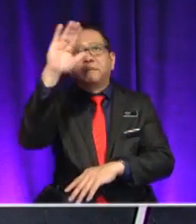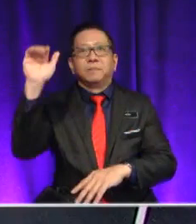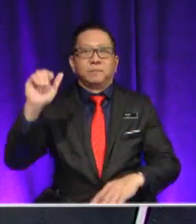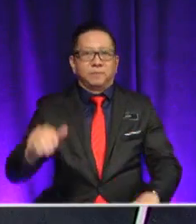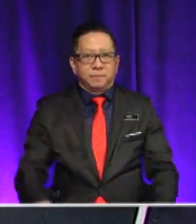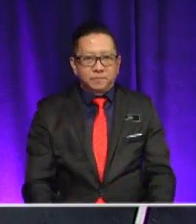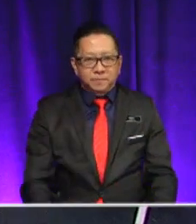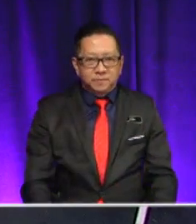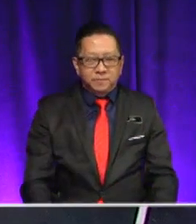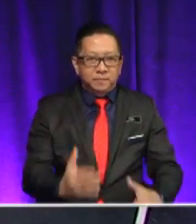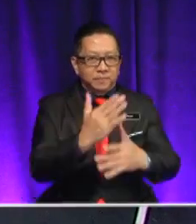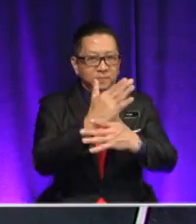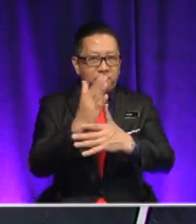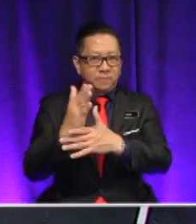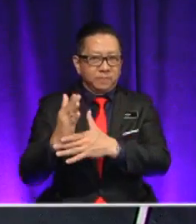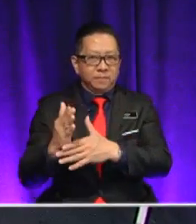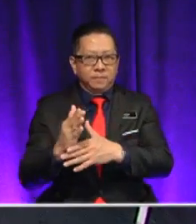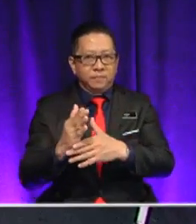kita bahagia